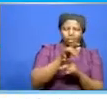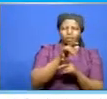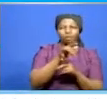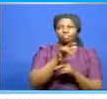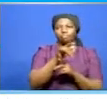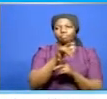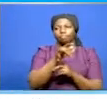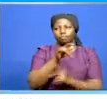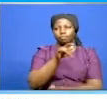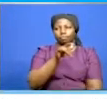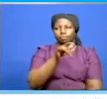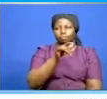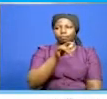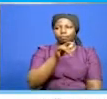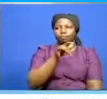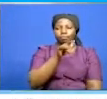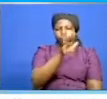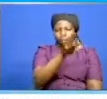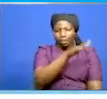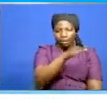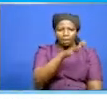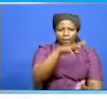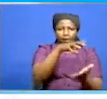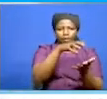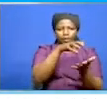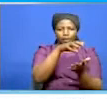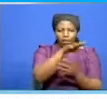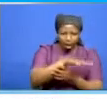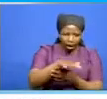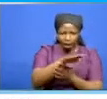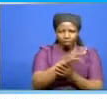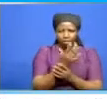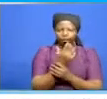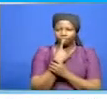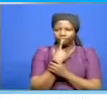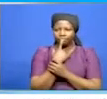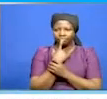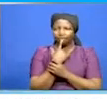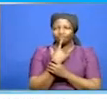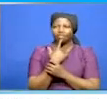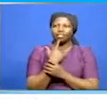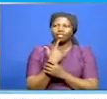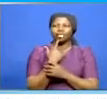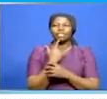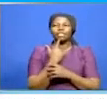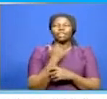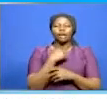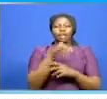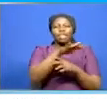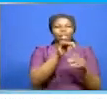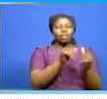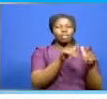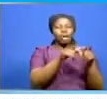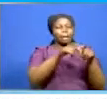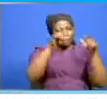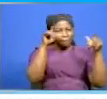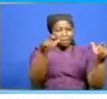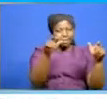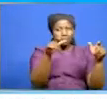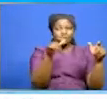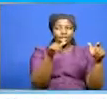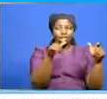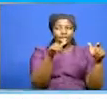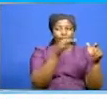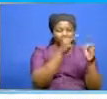yataweza kutolewa kutokana na swala hili, maana kumekuwa na kuchangamkiwa kwa swala hili kwamba kuna maeneo ambayo ni kubwa zaidi, na ikiwa